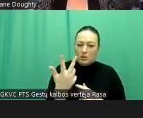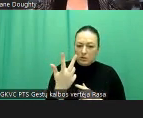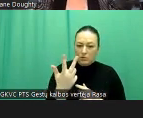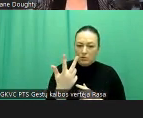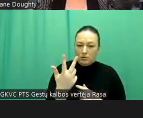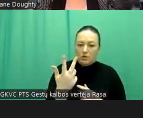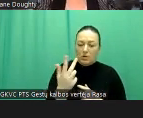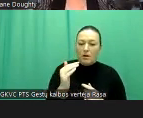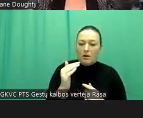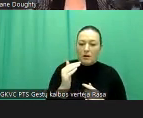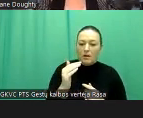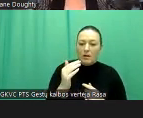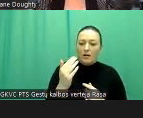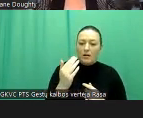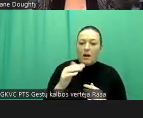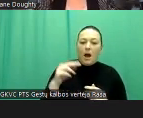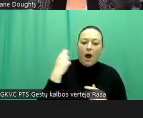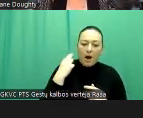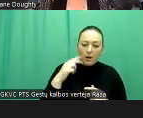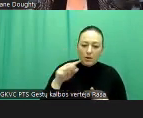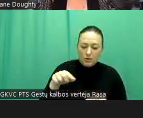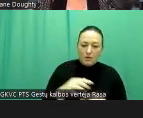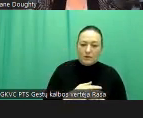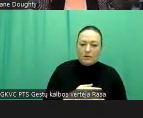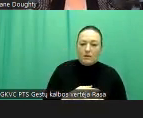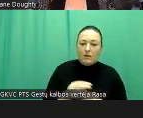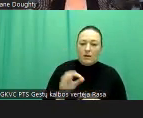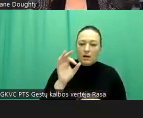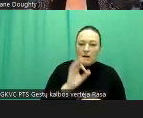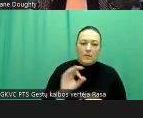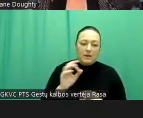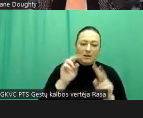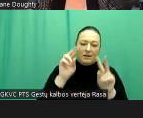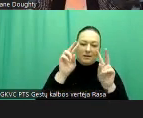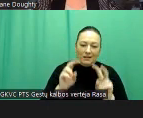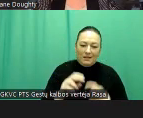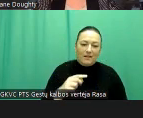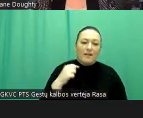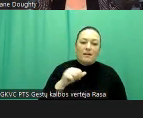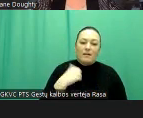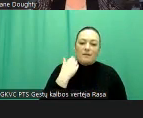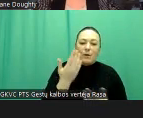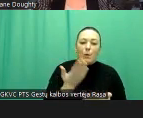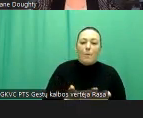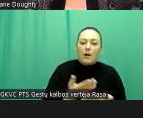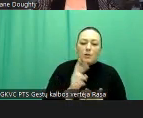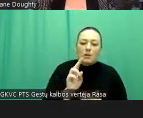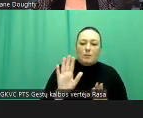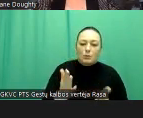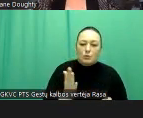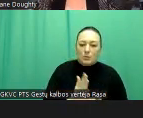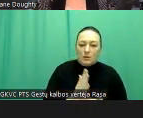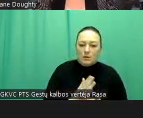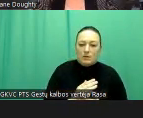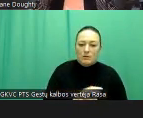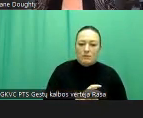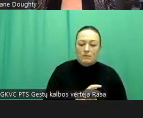daugiau akademinėse trestose Anglijoje ir apie tai nedetalizuosiu, Jane paaiškins, ką tai reiškia, kas yra tie